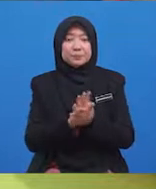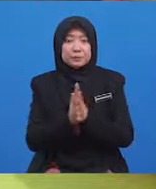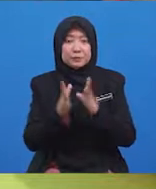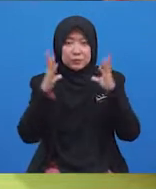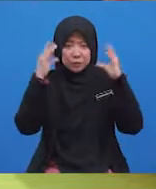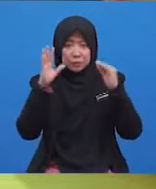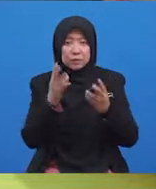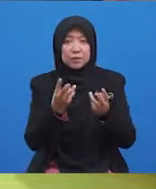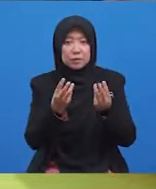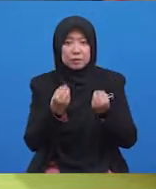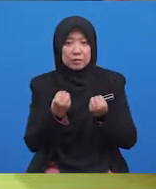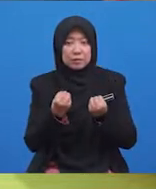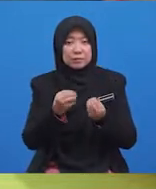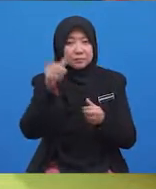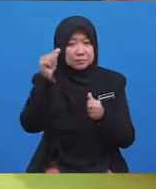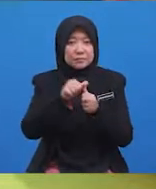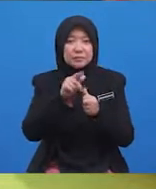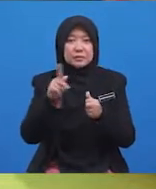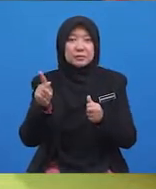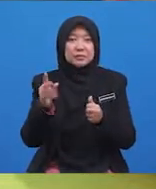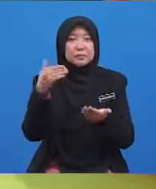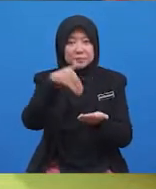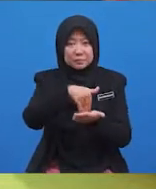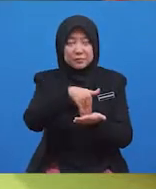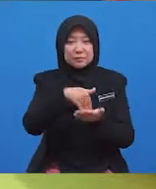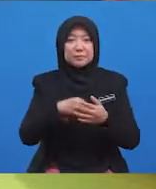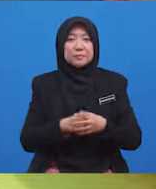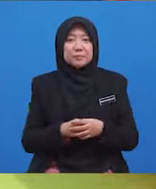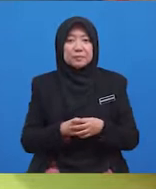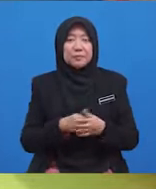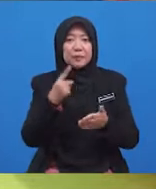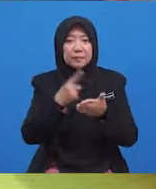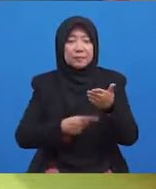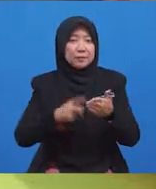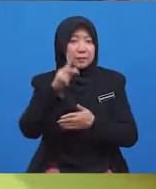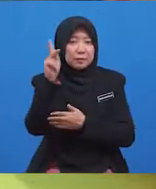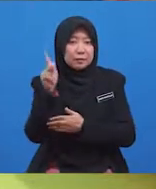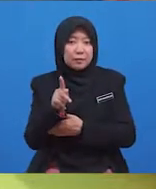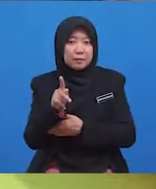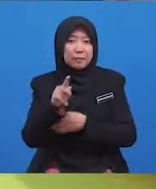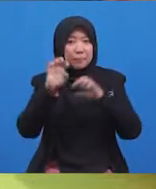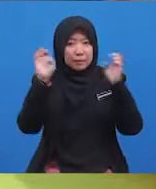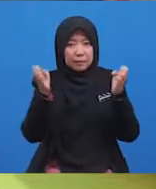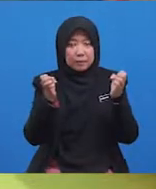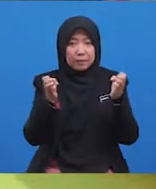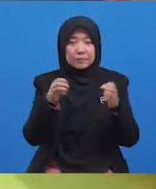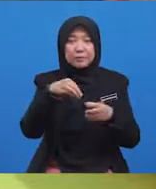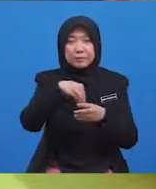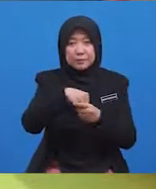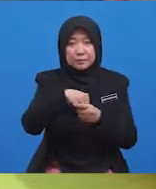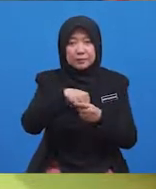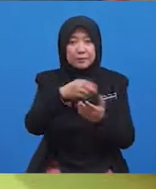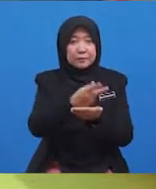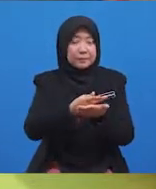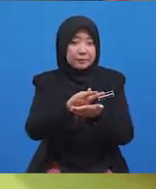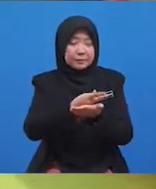kembali ingatan murid-murid tentang aspek ini. Apakah elemen-elemen yang terdapat dalam kajian